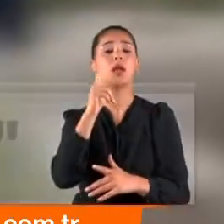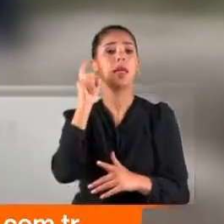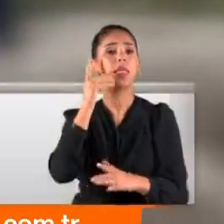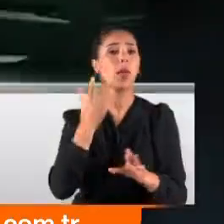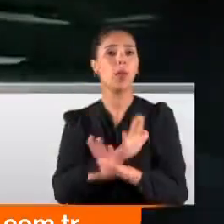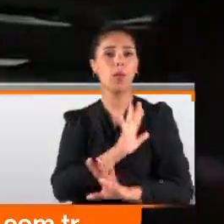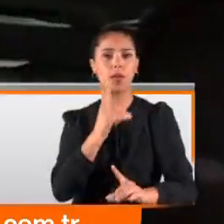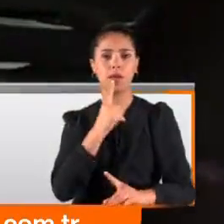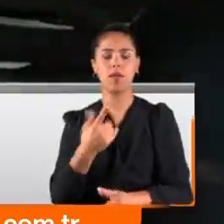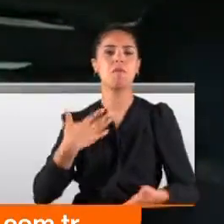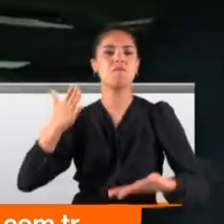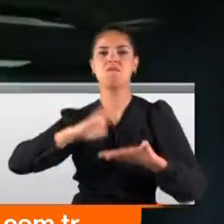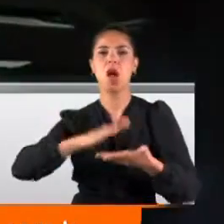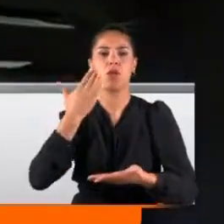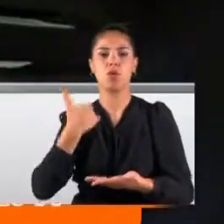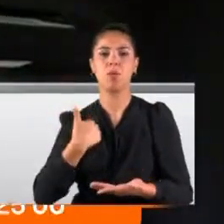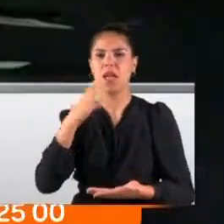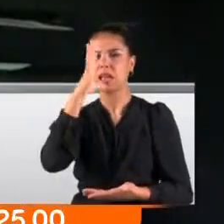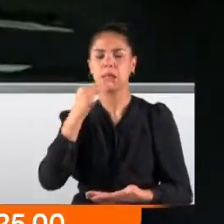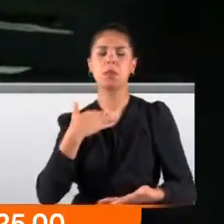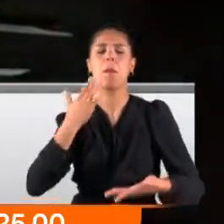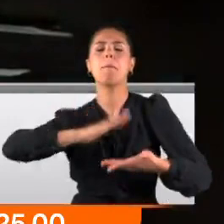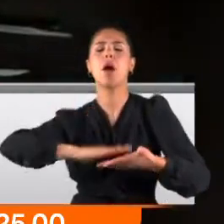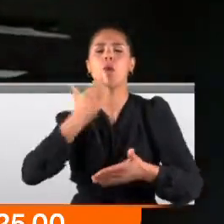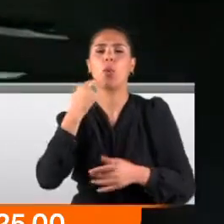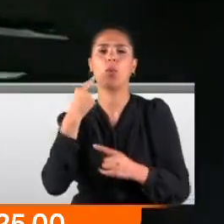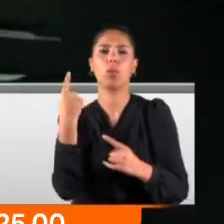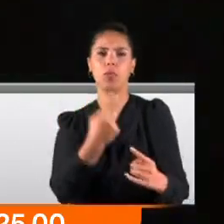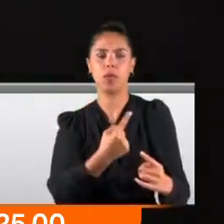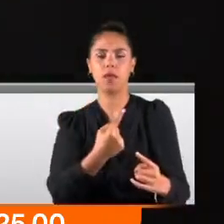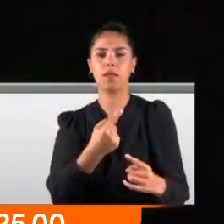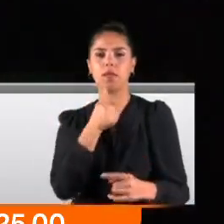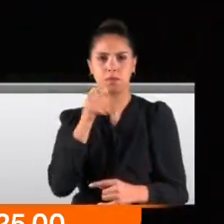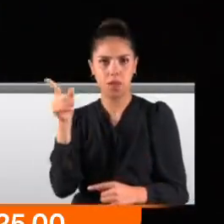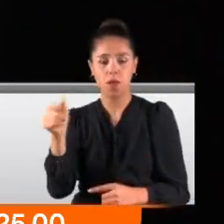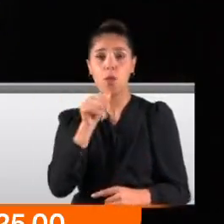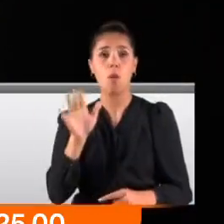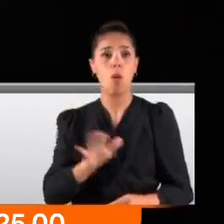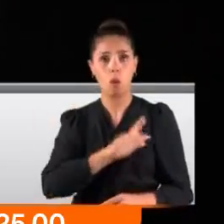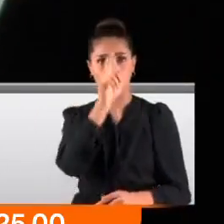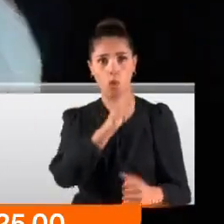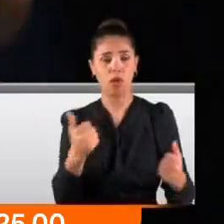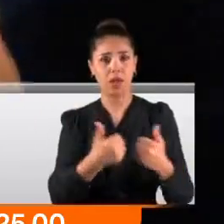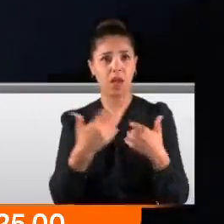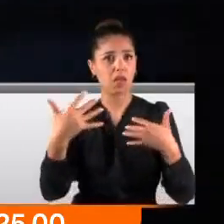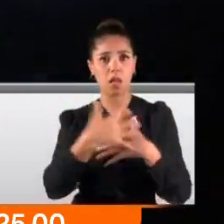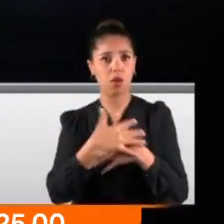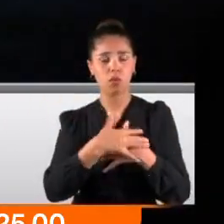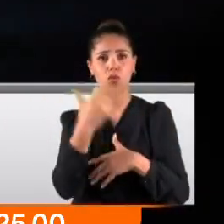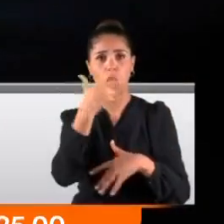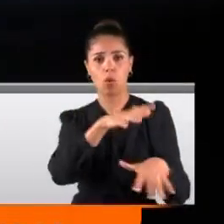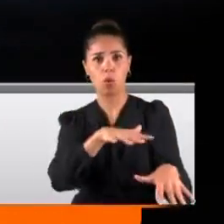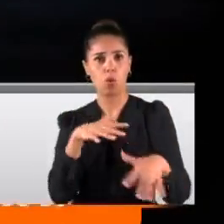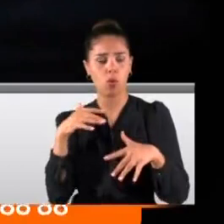açıklamalar yaptı. Barış marış olmadı, ben kimseyle barışmadım ifadelerini kullanan Tatlıses, oğlunun kazanın gecesi verdiği